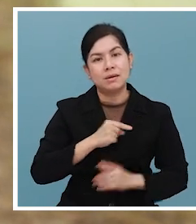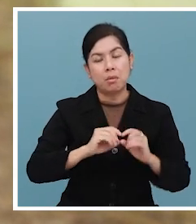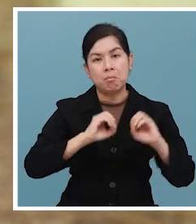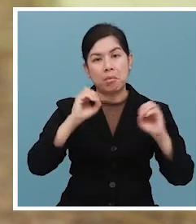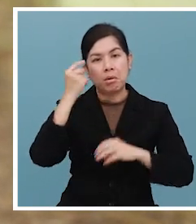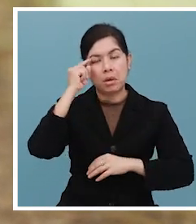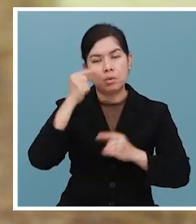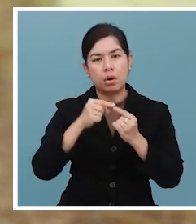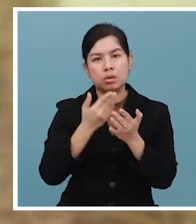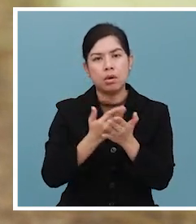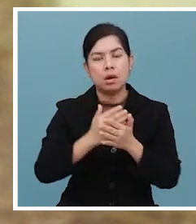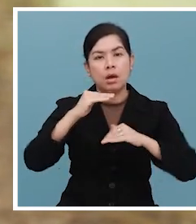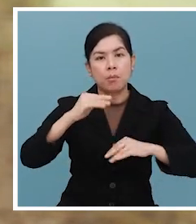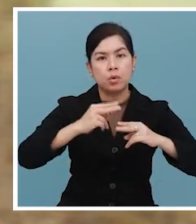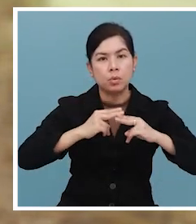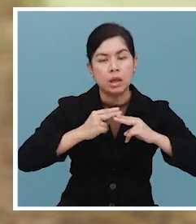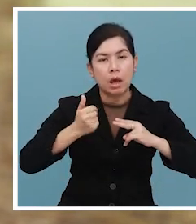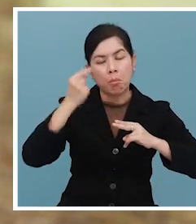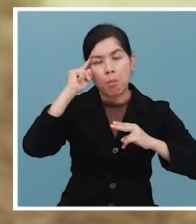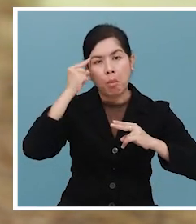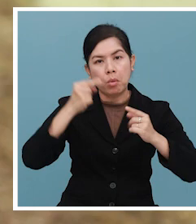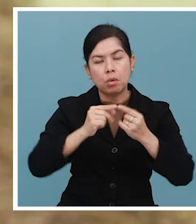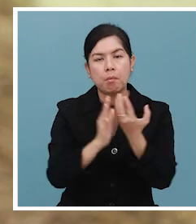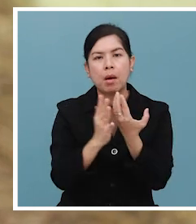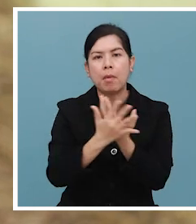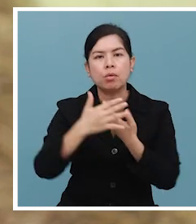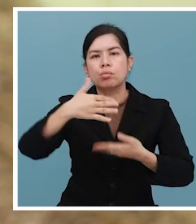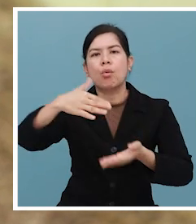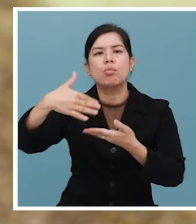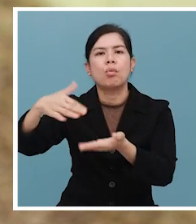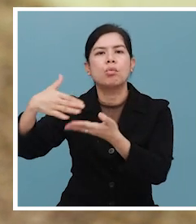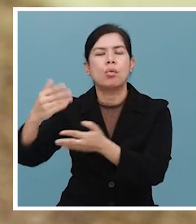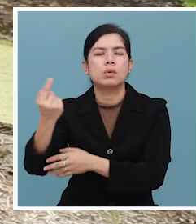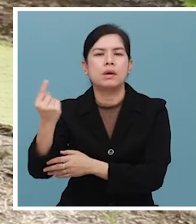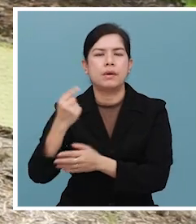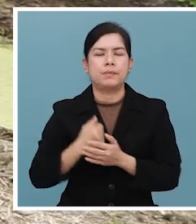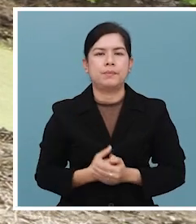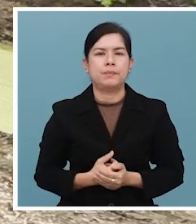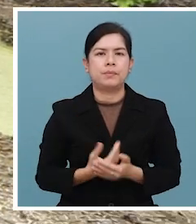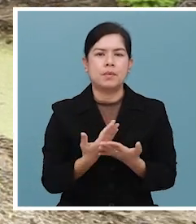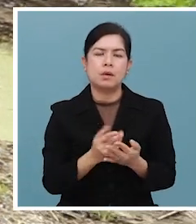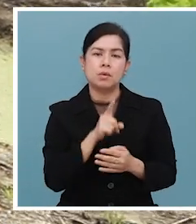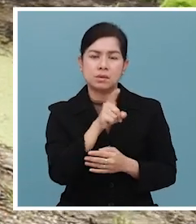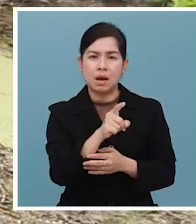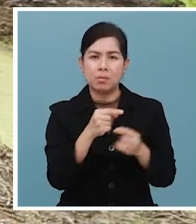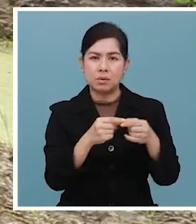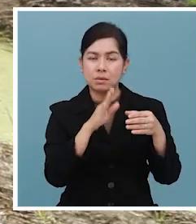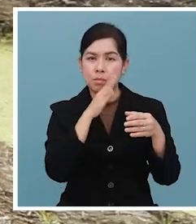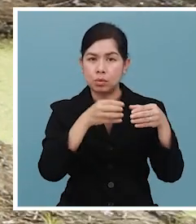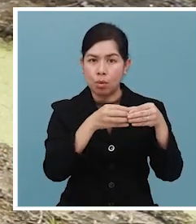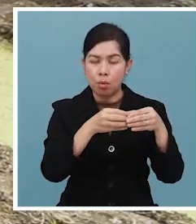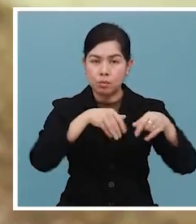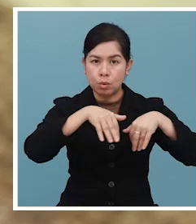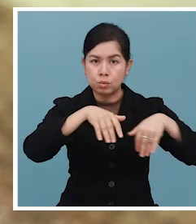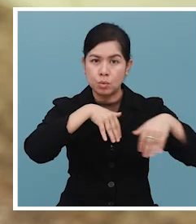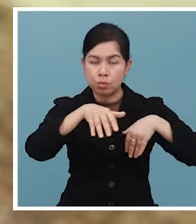คาได ้ไม่เคยคิด เลย คือตัดผักตรงอย่างเดียว ตัดอย่างเดียวเลยทำอะไรอย่างเดียวเลย ตรงอย่างเดียว มันมีอะไรที่บอกว่าการเป็นชุมชนต้นแบบเนี่ยต้องผ่